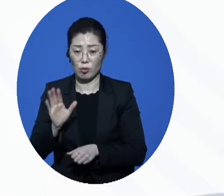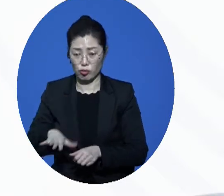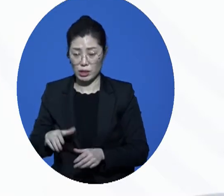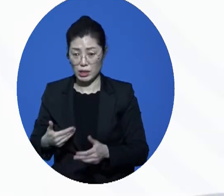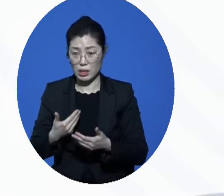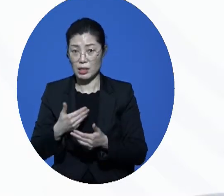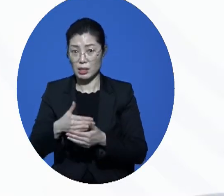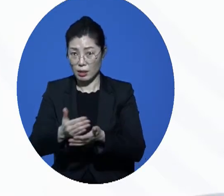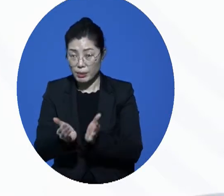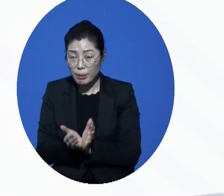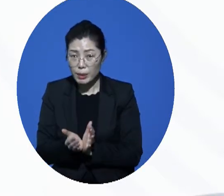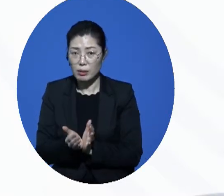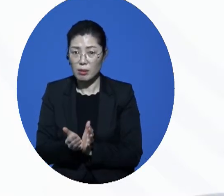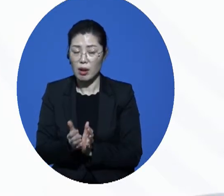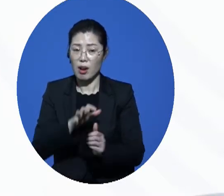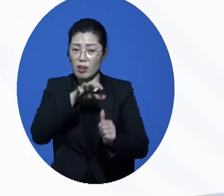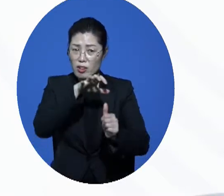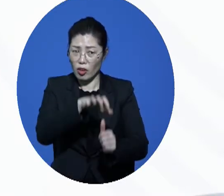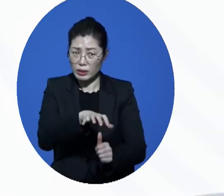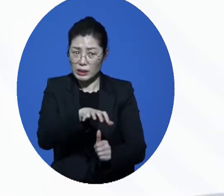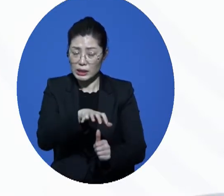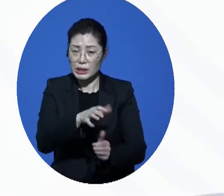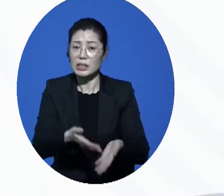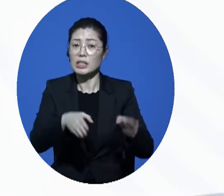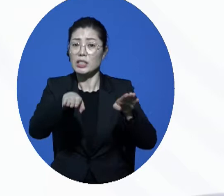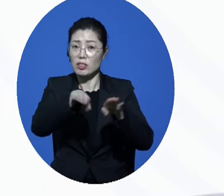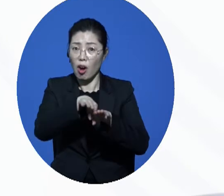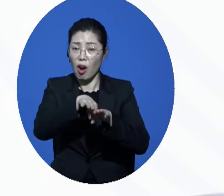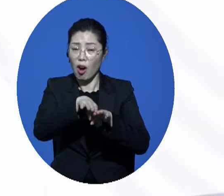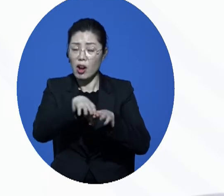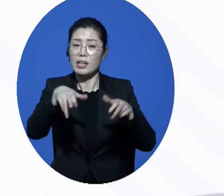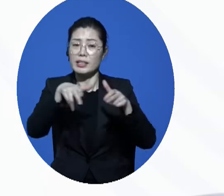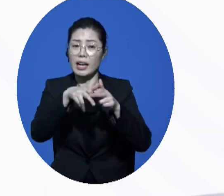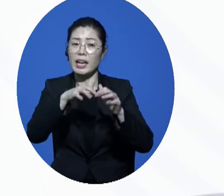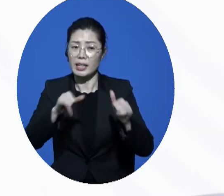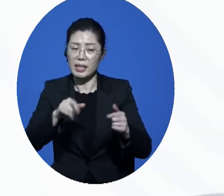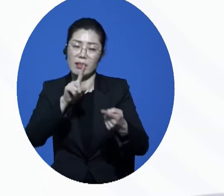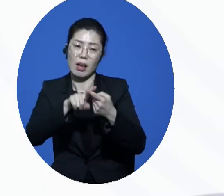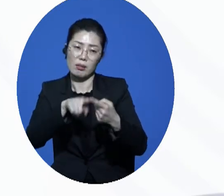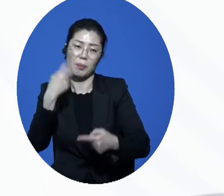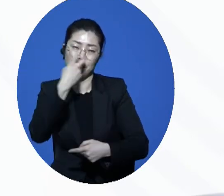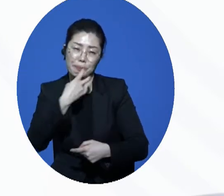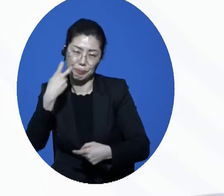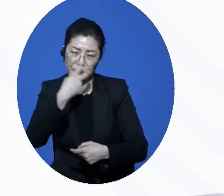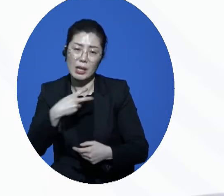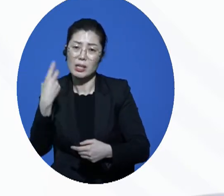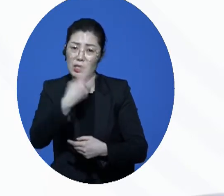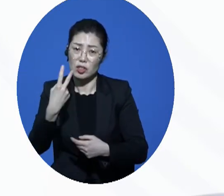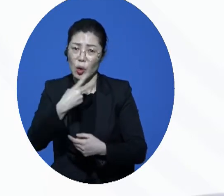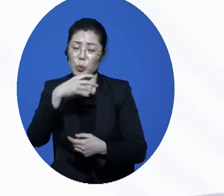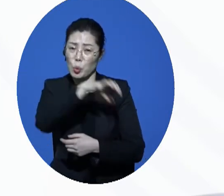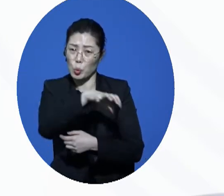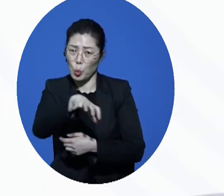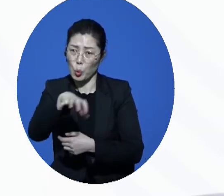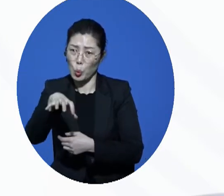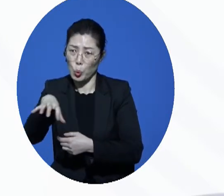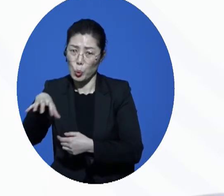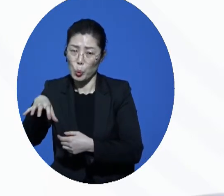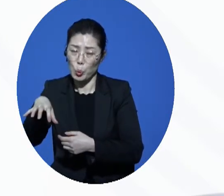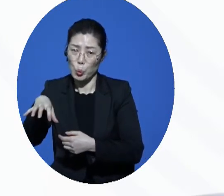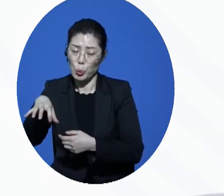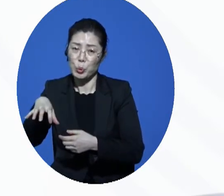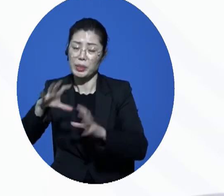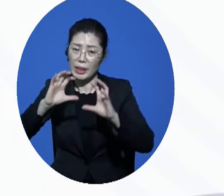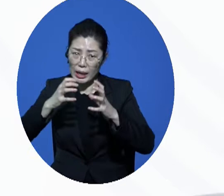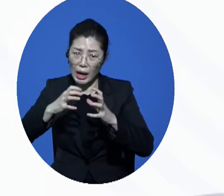연대는 격리시설에서의 장애인들에 대한 모니터링을 단행을 하였습니다. 2,000개가 넘는 그런 국가를 대상으로